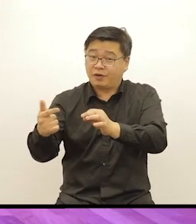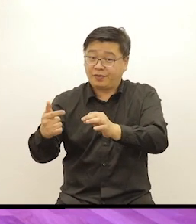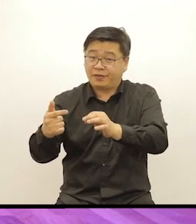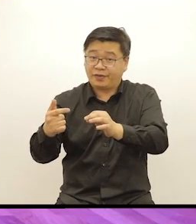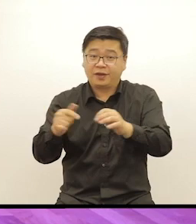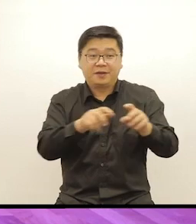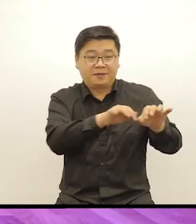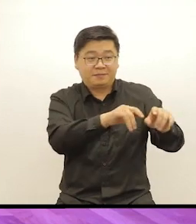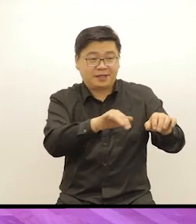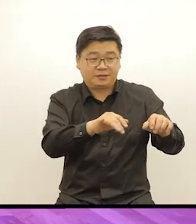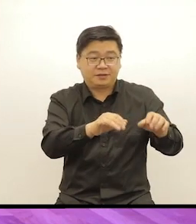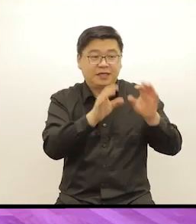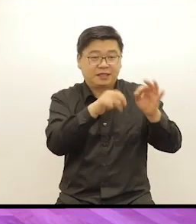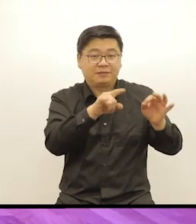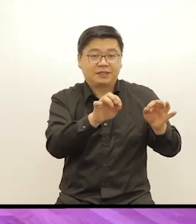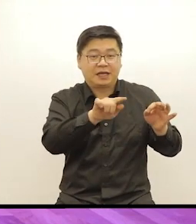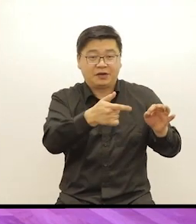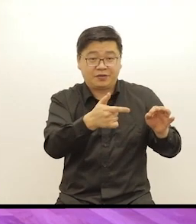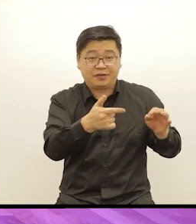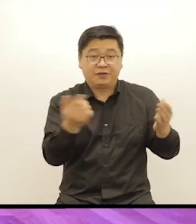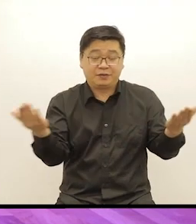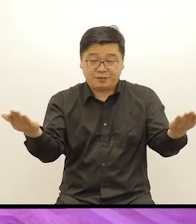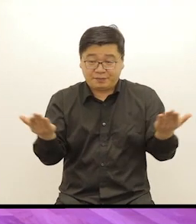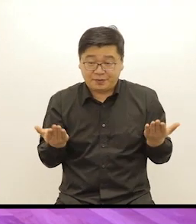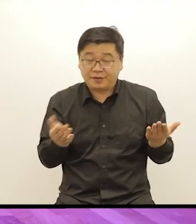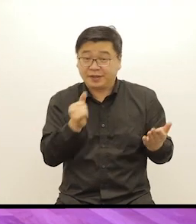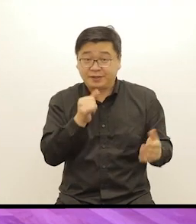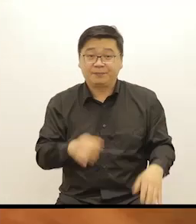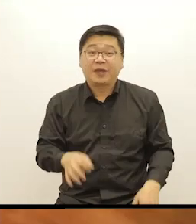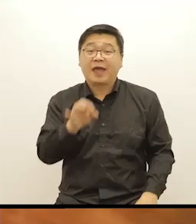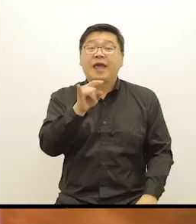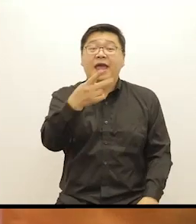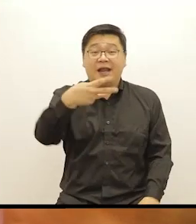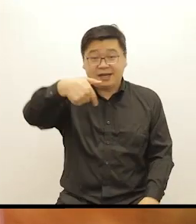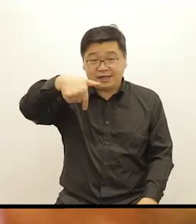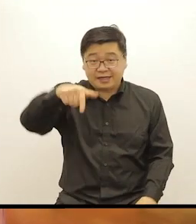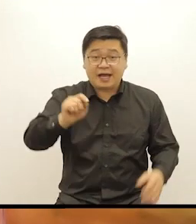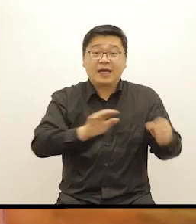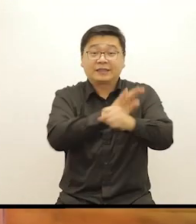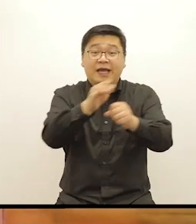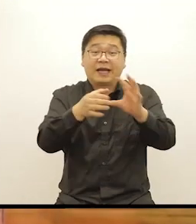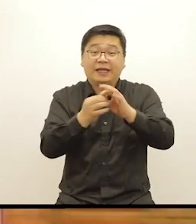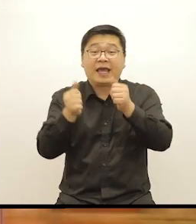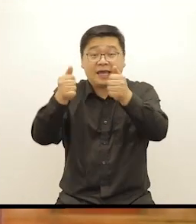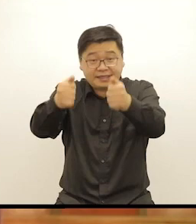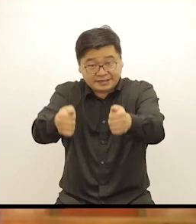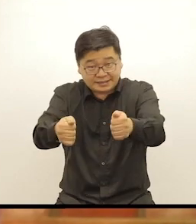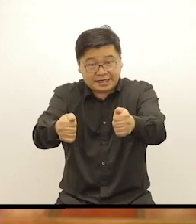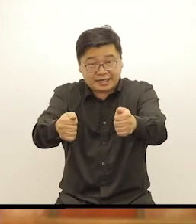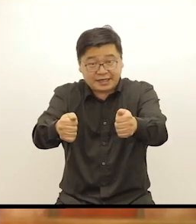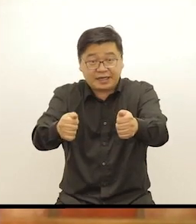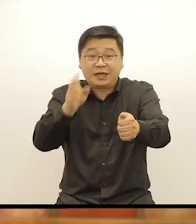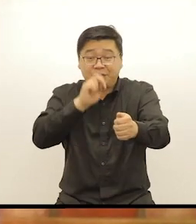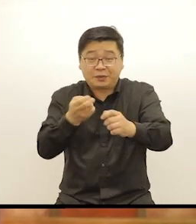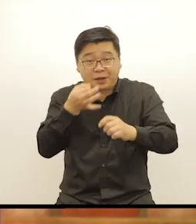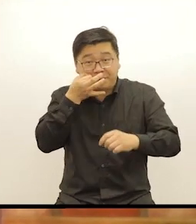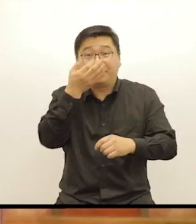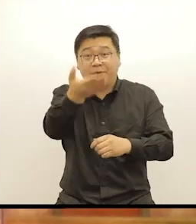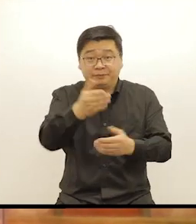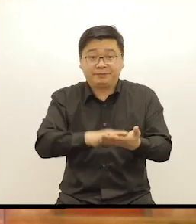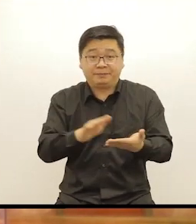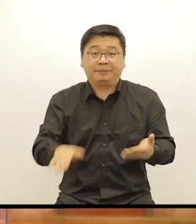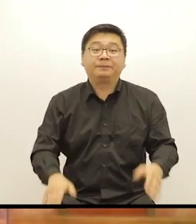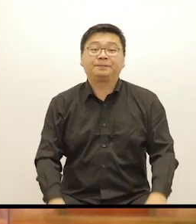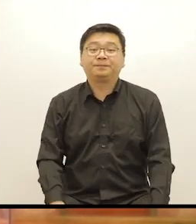그리고 피아니스트 김상원 씨 두 분이 엘가의 사랑의 인사 곡을 가지고 이렇게 아름답게 인사를